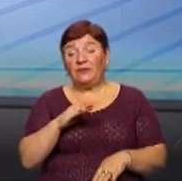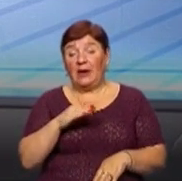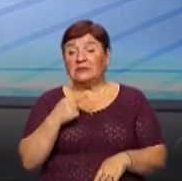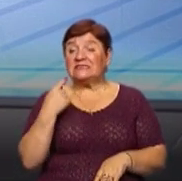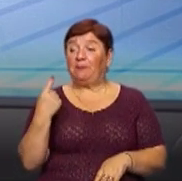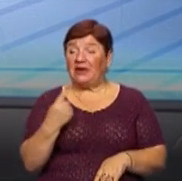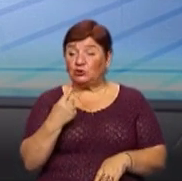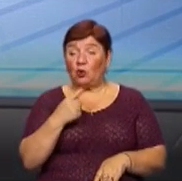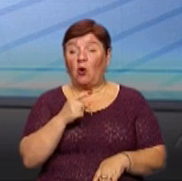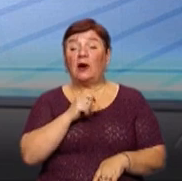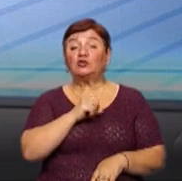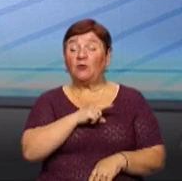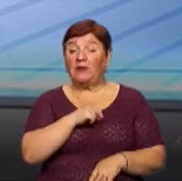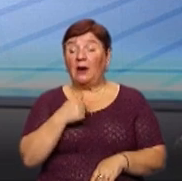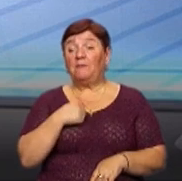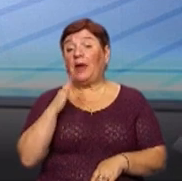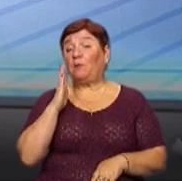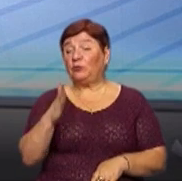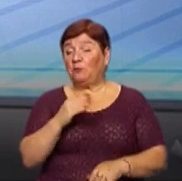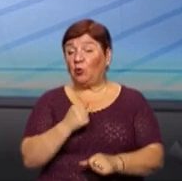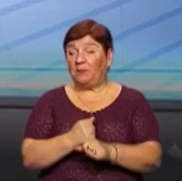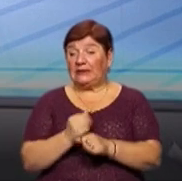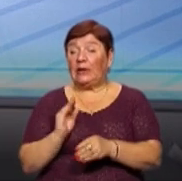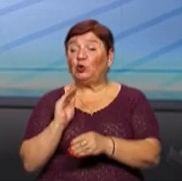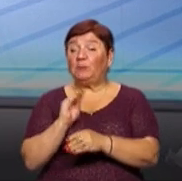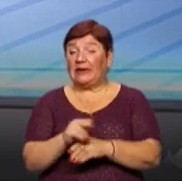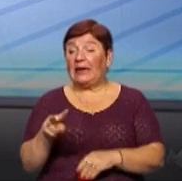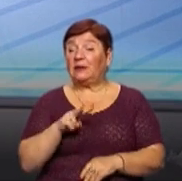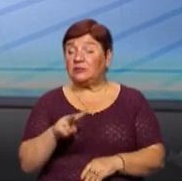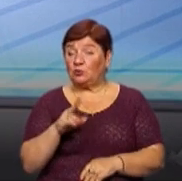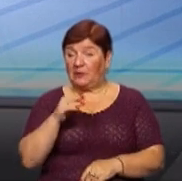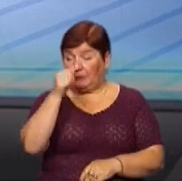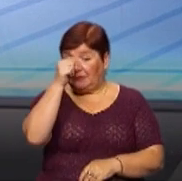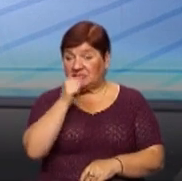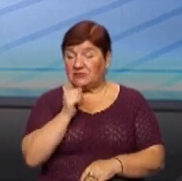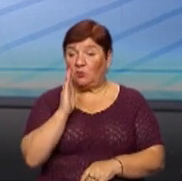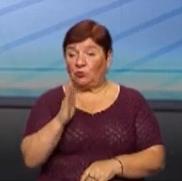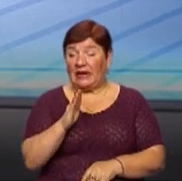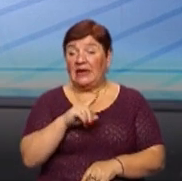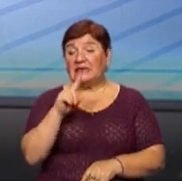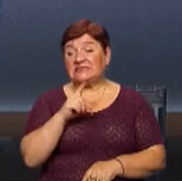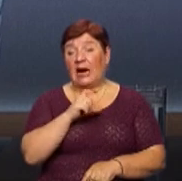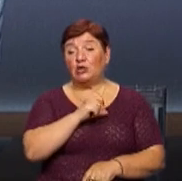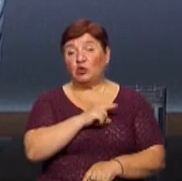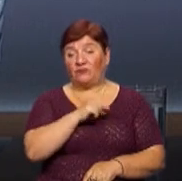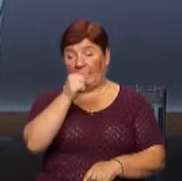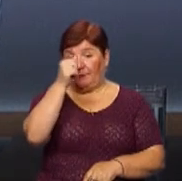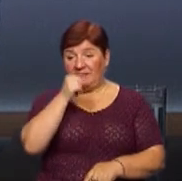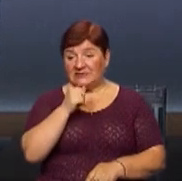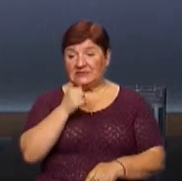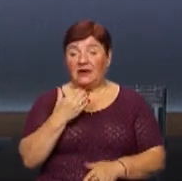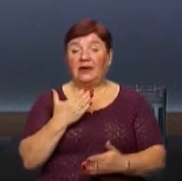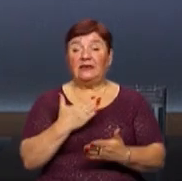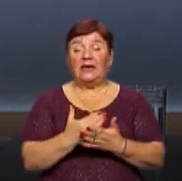1 жовтня, то ми будемо робити їх, доплата буде у листопаді, з доплатою за жовтень місяць. В нас є